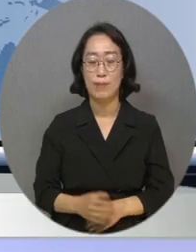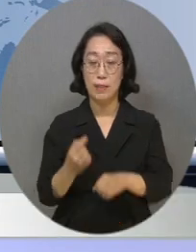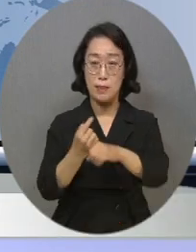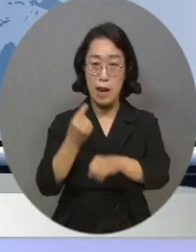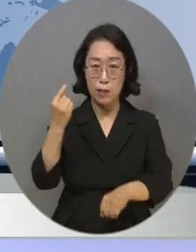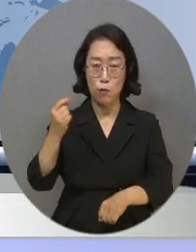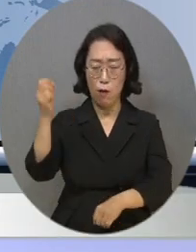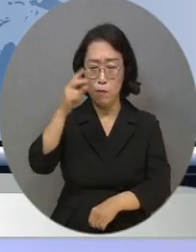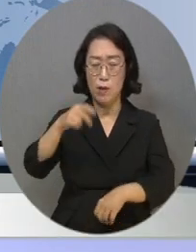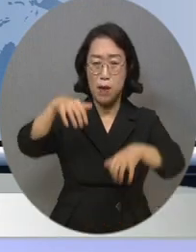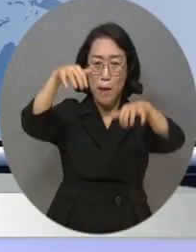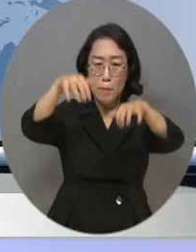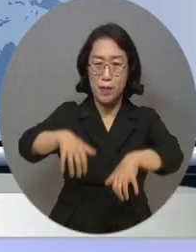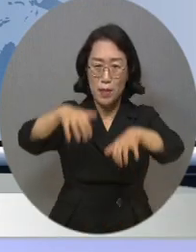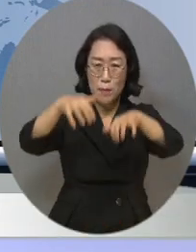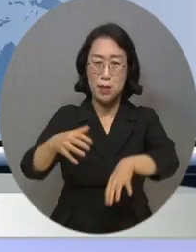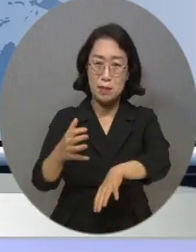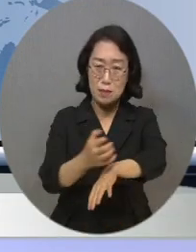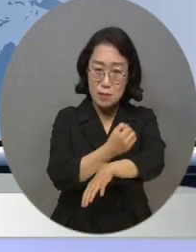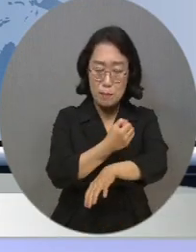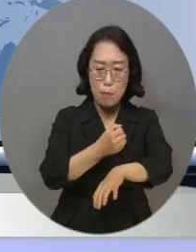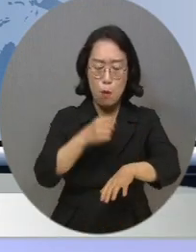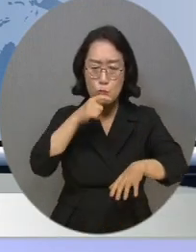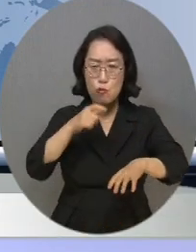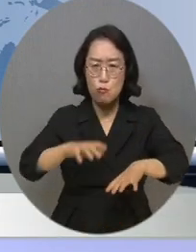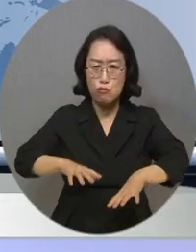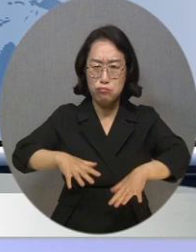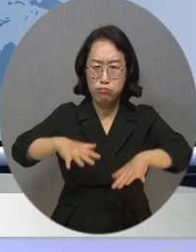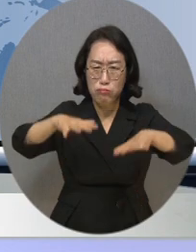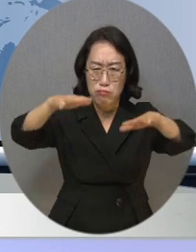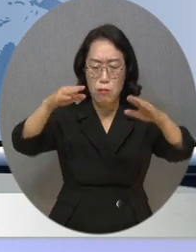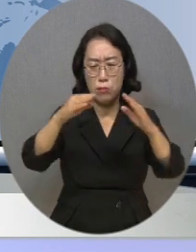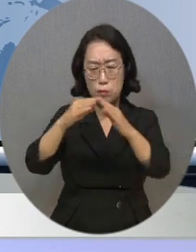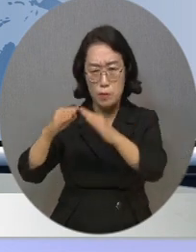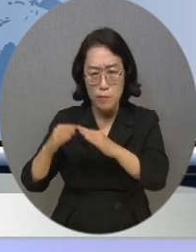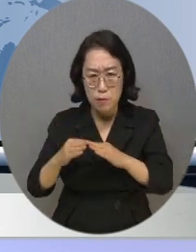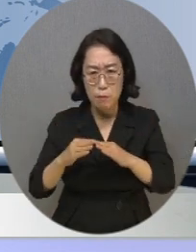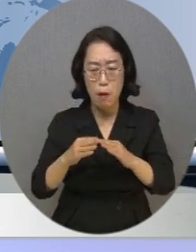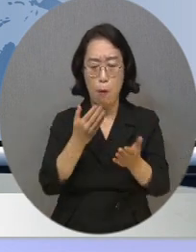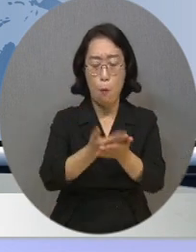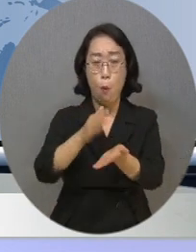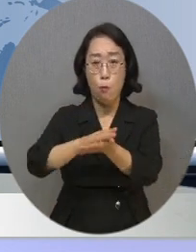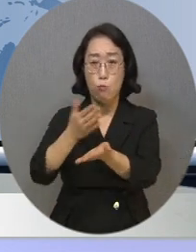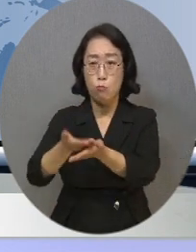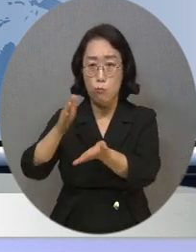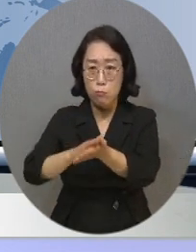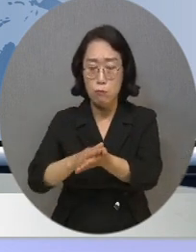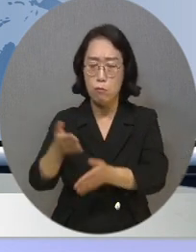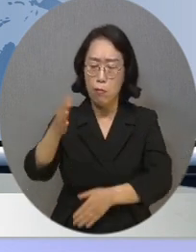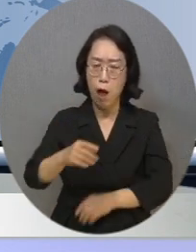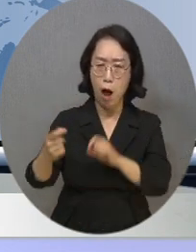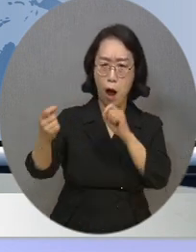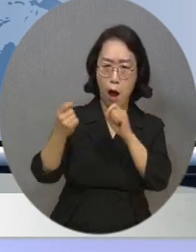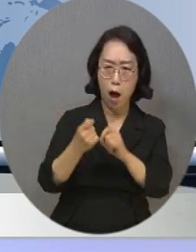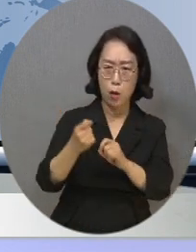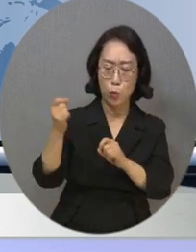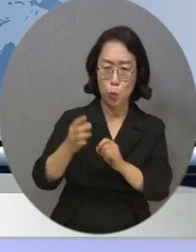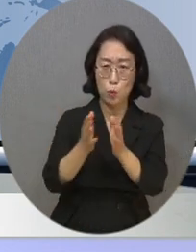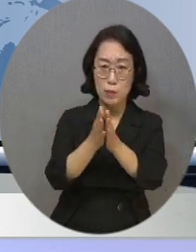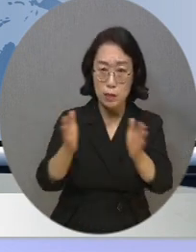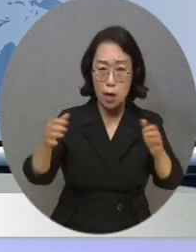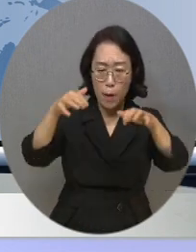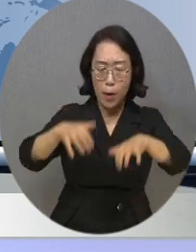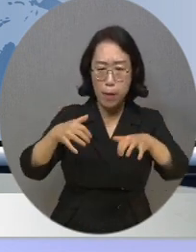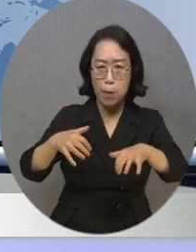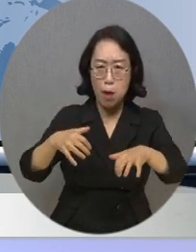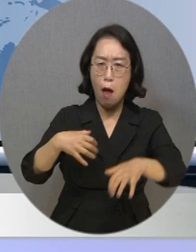지난해 갑작스런 집중호우회이 침수되었던 주택들 복구 작업을 해도 어김없이 돌아오는 여름이 되면 올해는